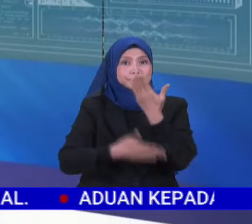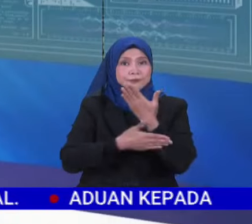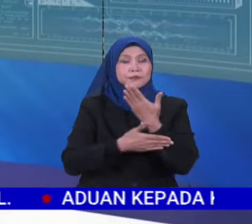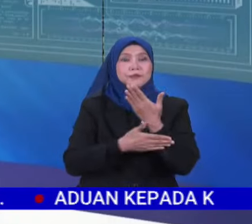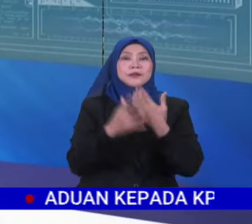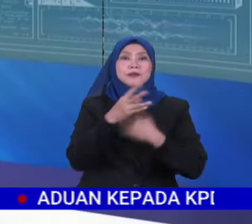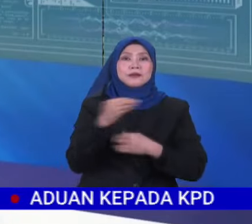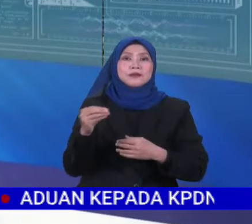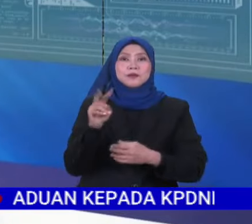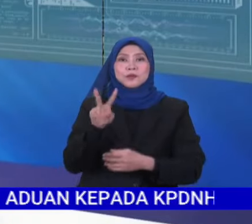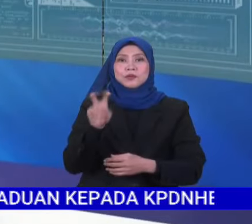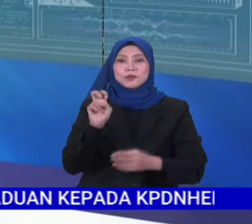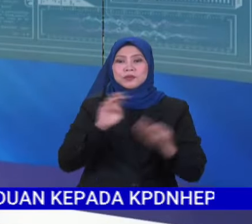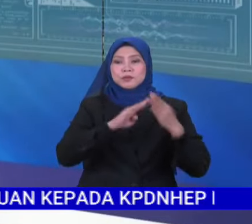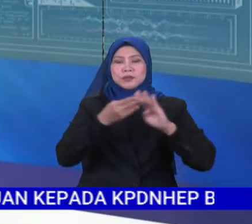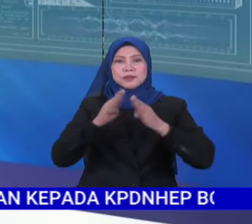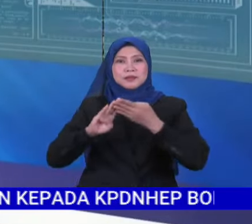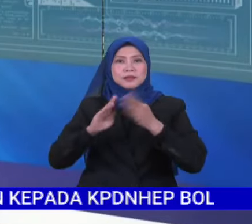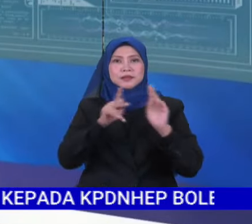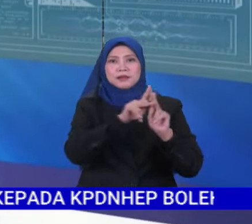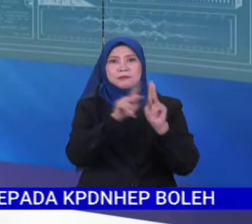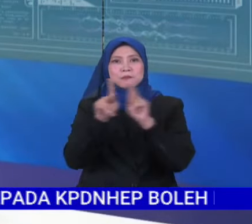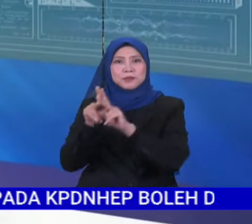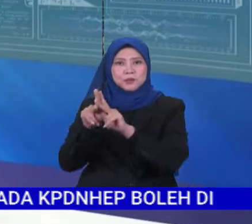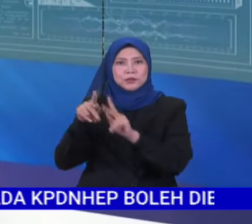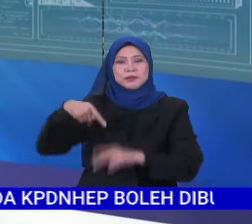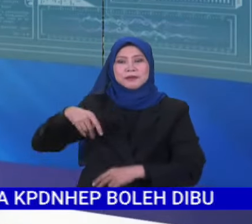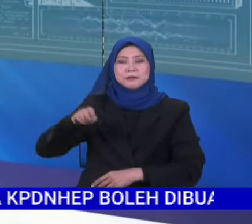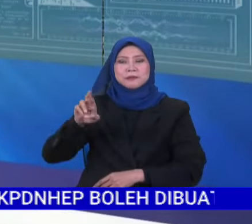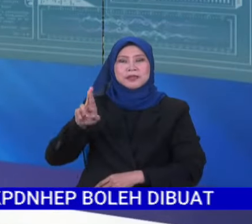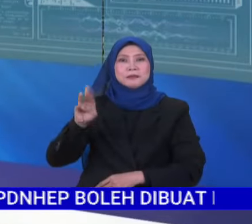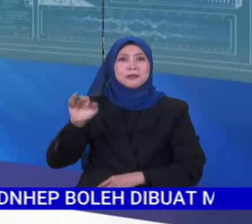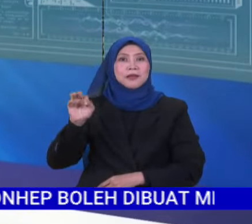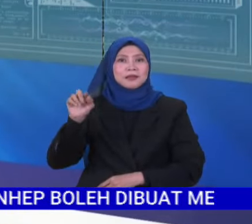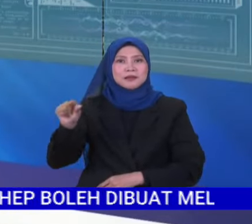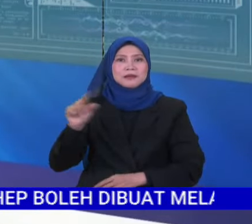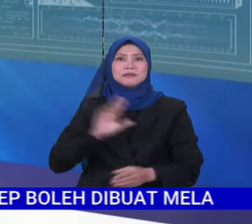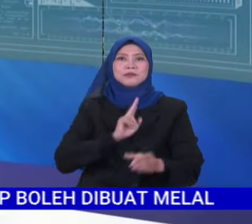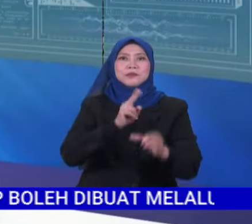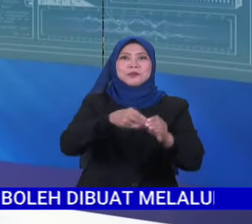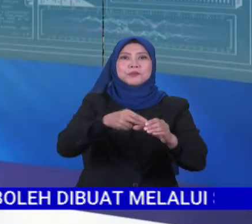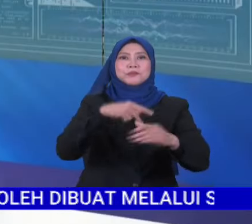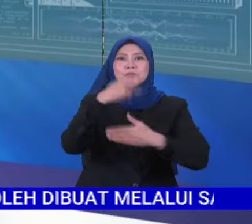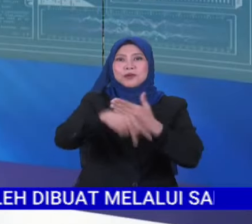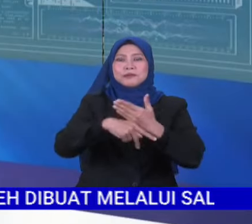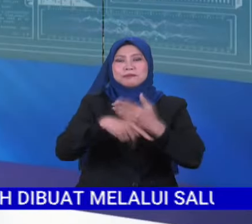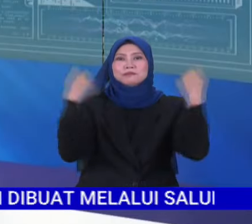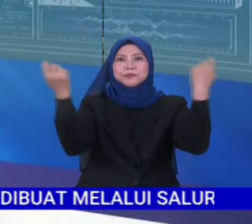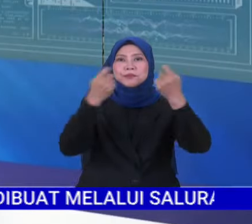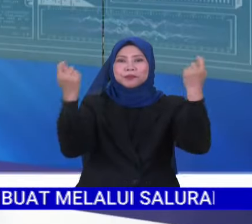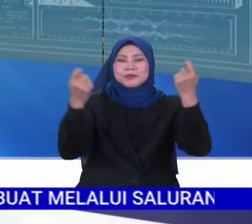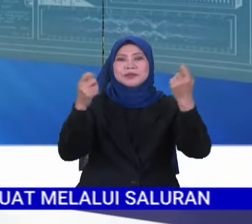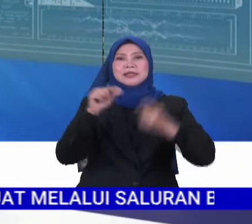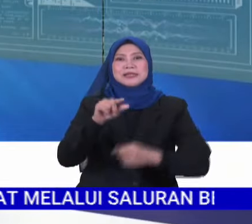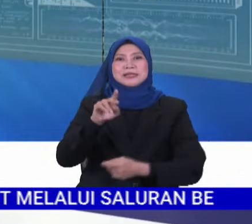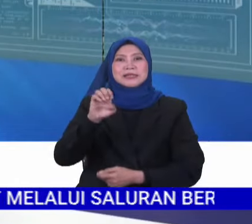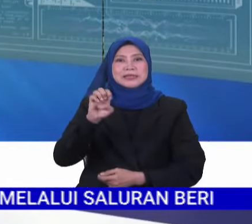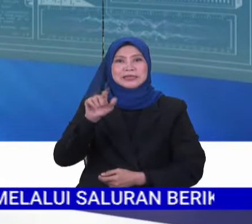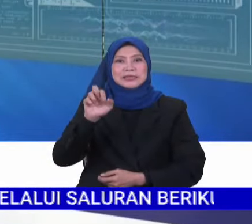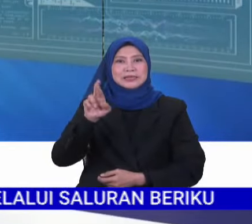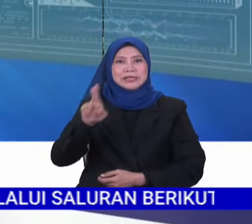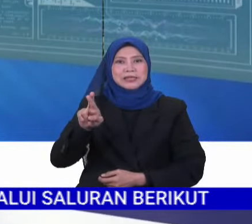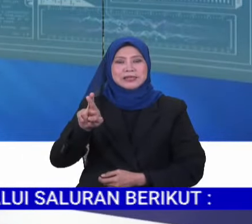dan 200 community Kampung permatang Buluh terlibat dalam program Carnival Gegar sehat seni 2022